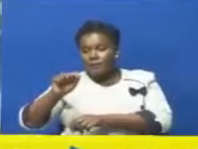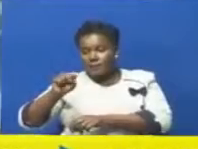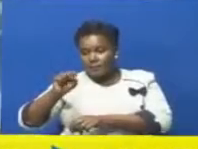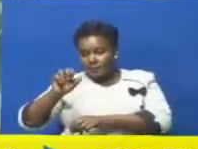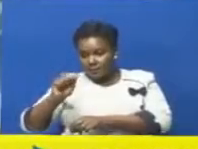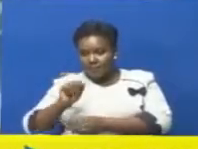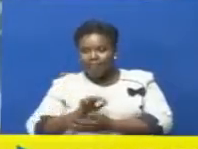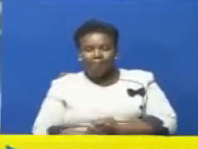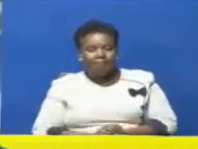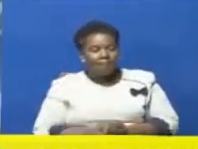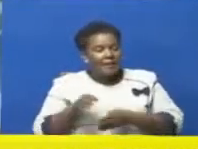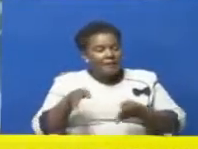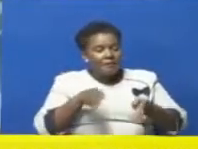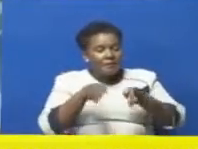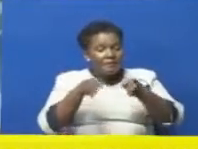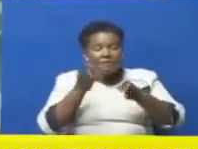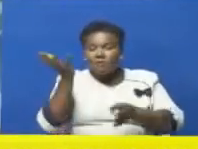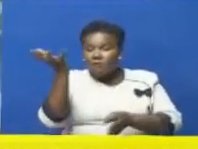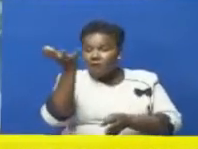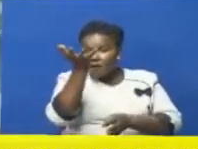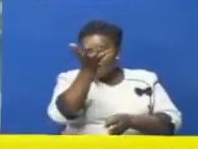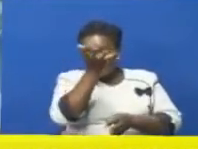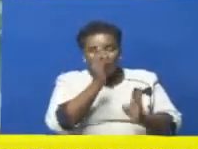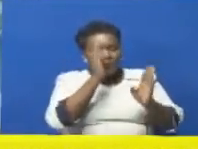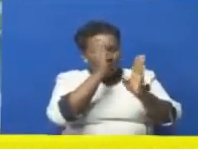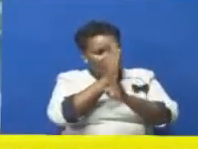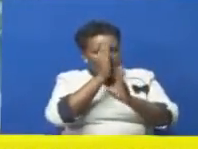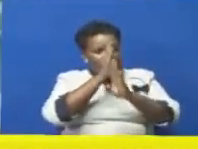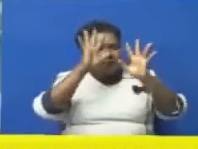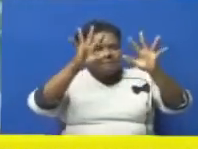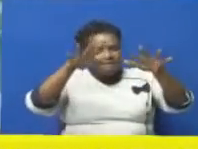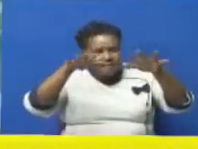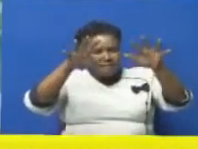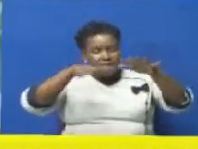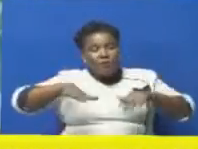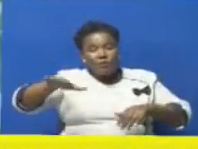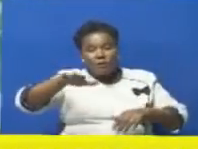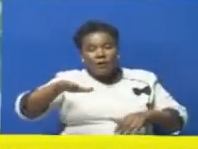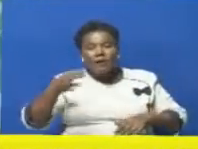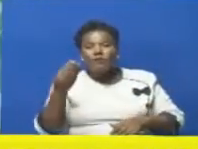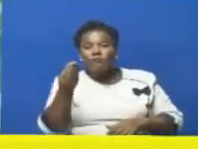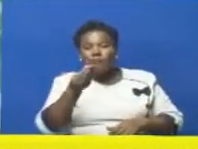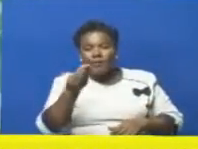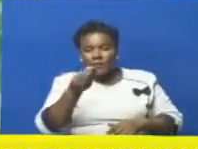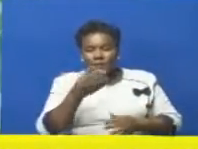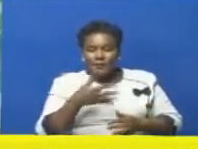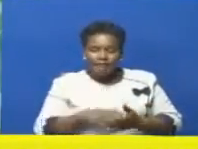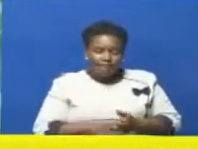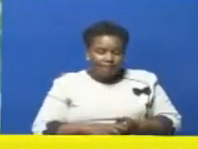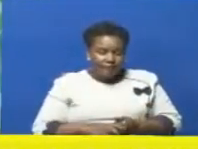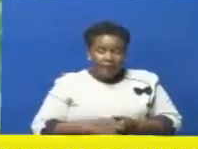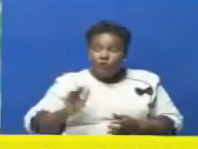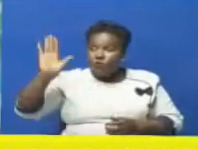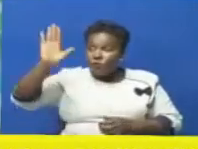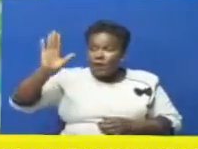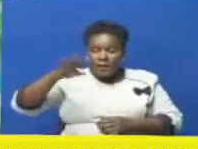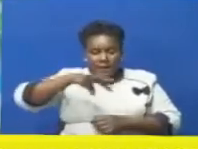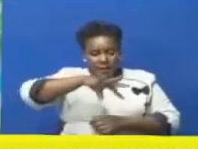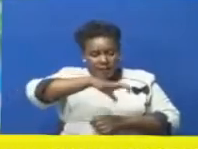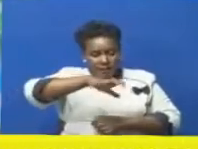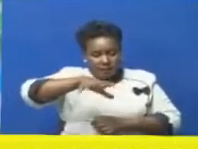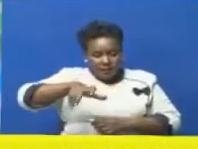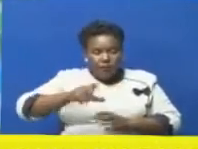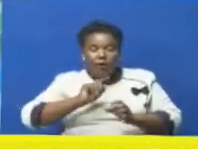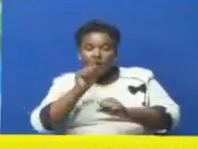Na katika mifumo ya anga kuna viashiria vya mvua katika baadhi ya maeneo yanayozunguka ziwa Victoria na maeneo yaliyoko